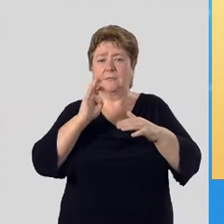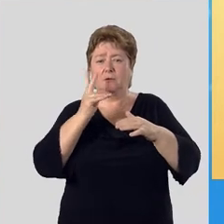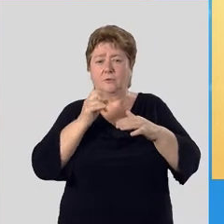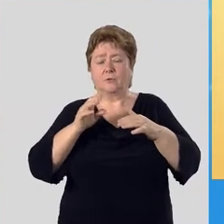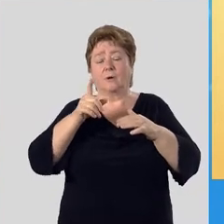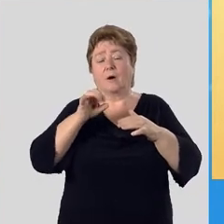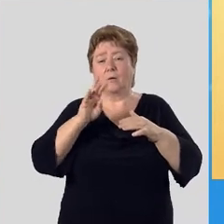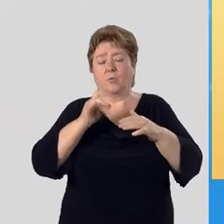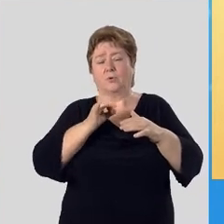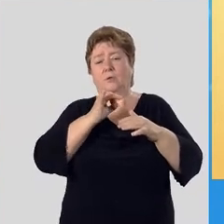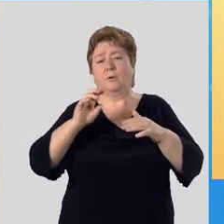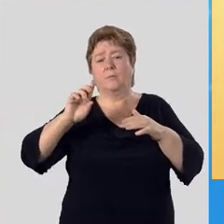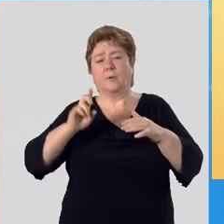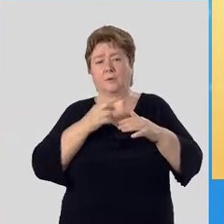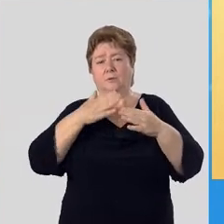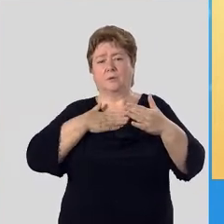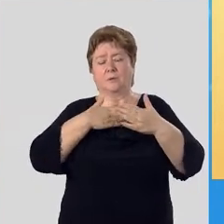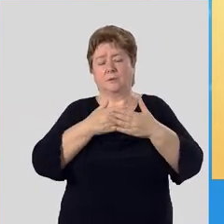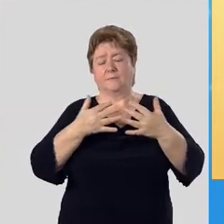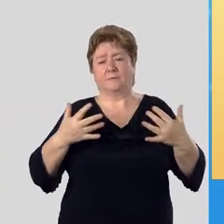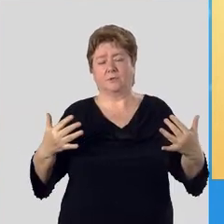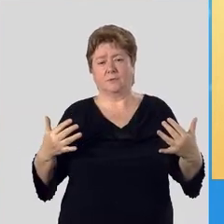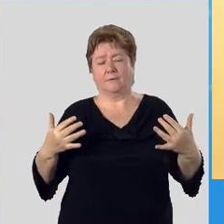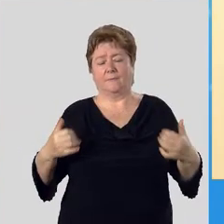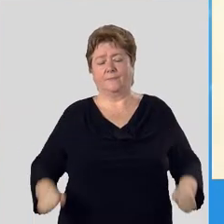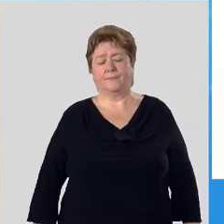гормоны и биологически активные вещества.